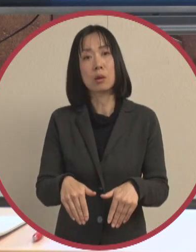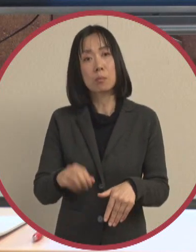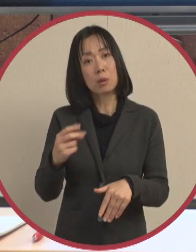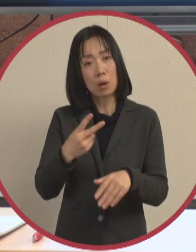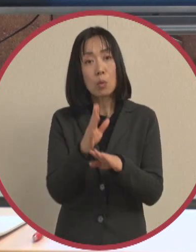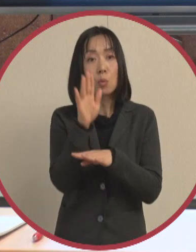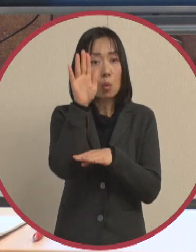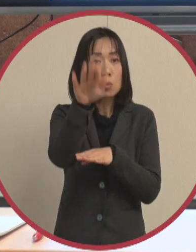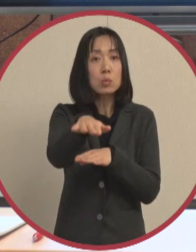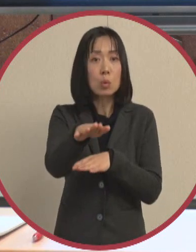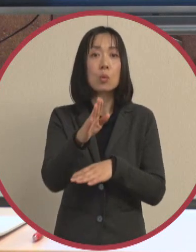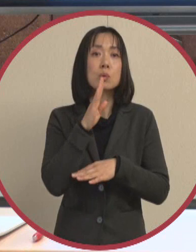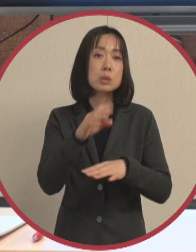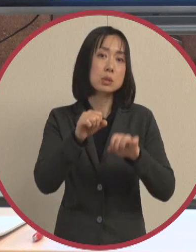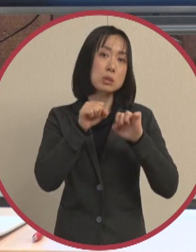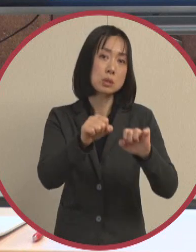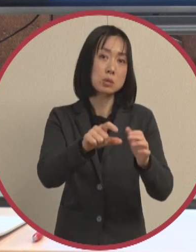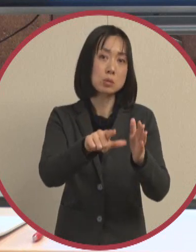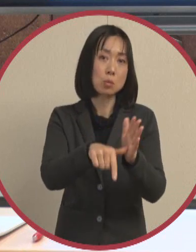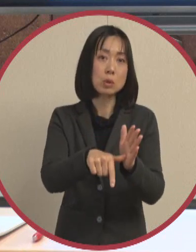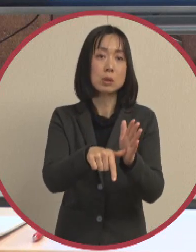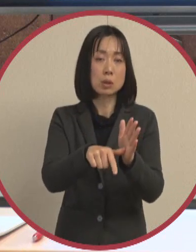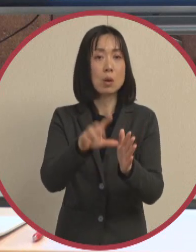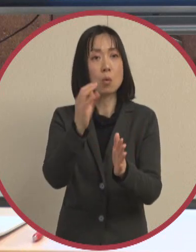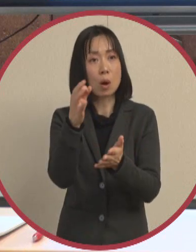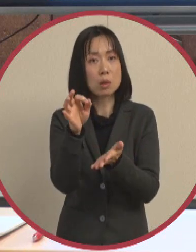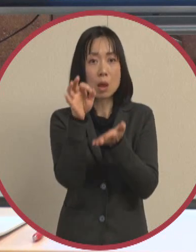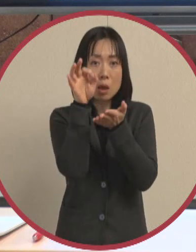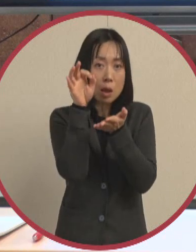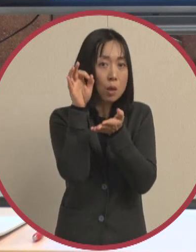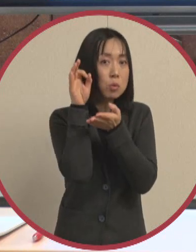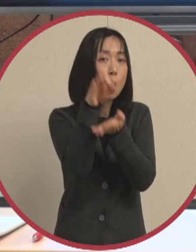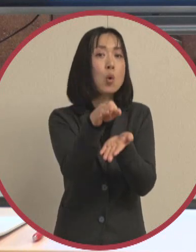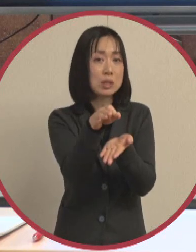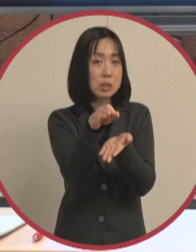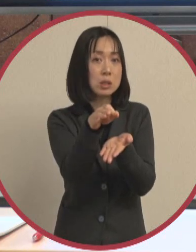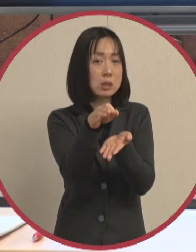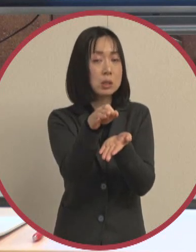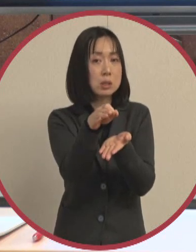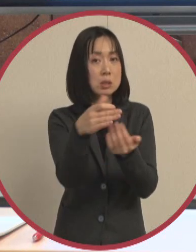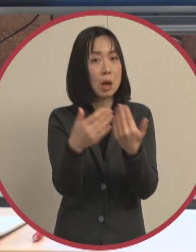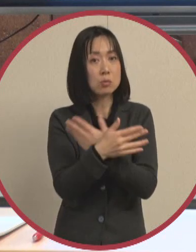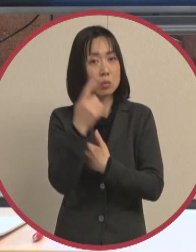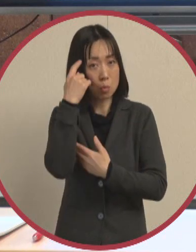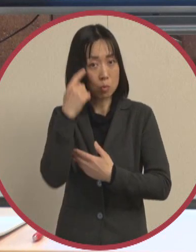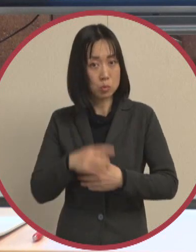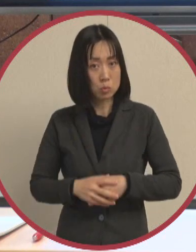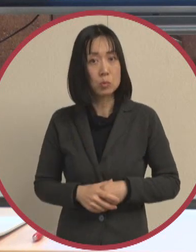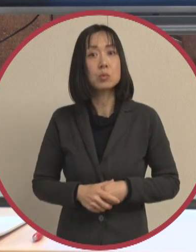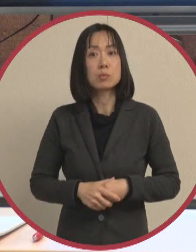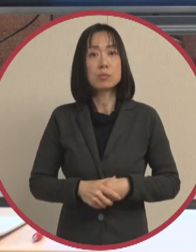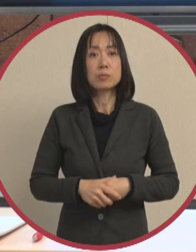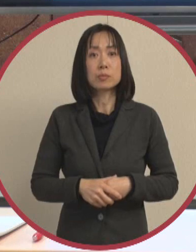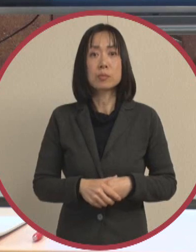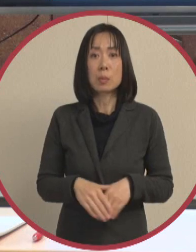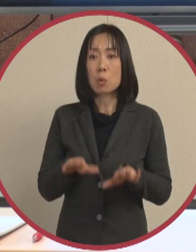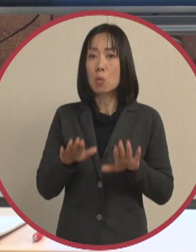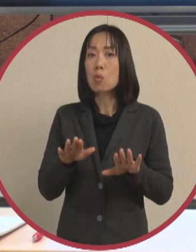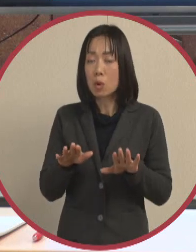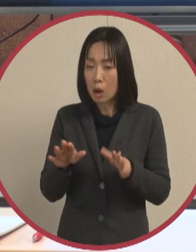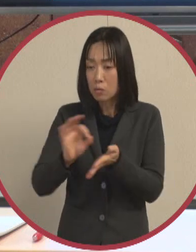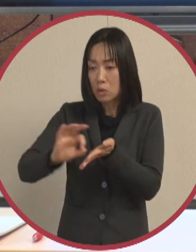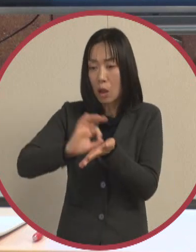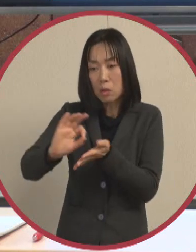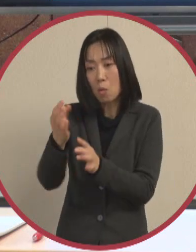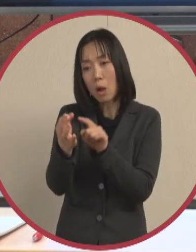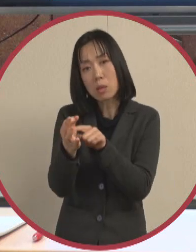今後の実施に向けてのですね、投資に当たるような部分も多いかと思うんですが、今回かかった経費、あのちょっとどのように捉えているかという